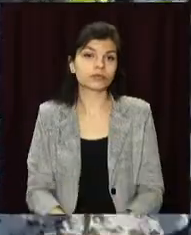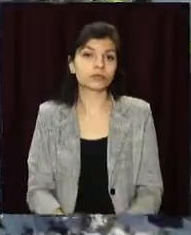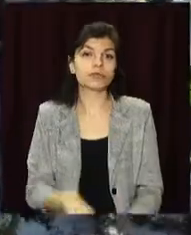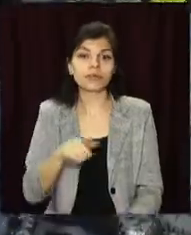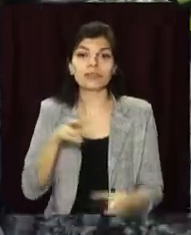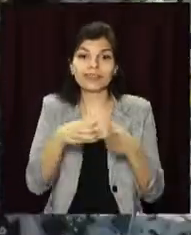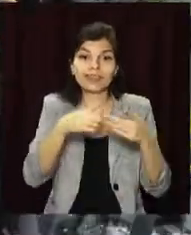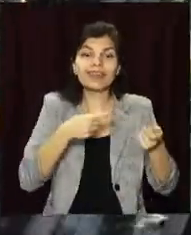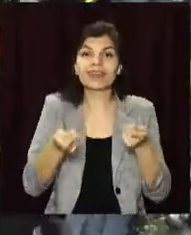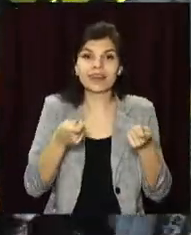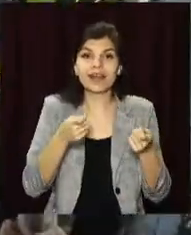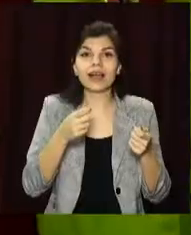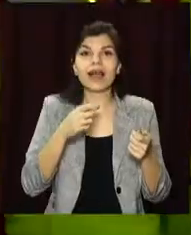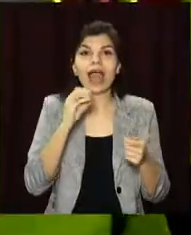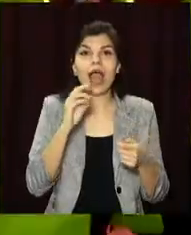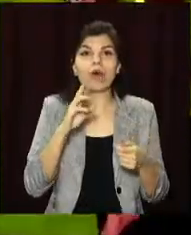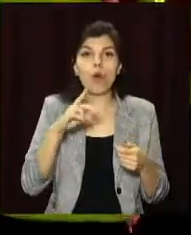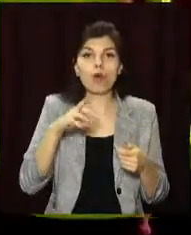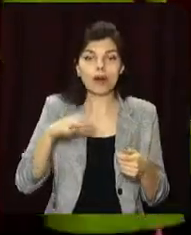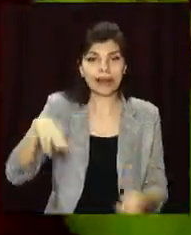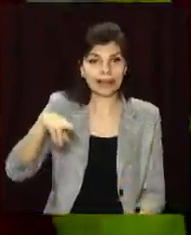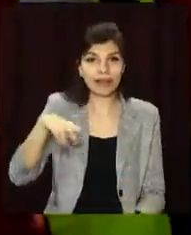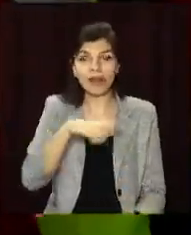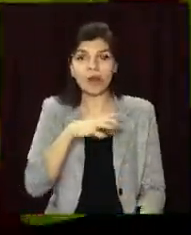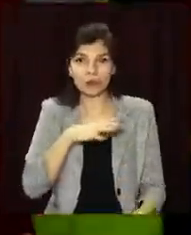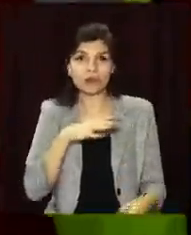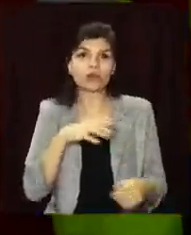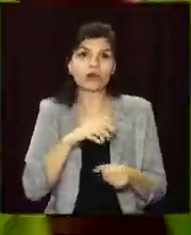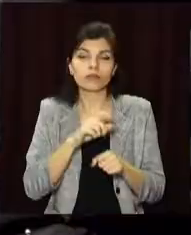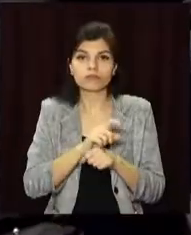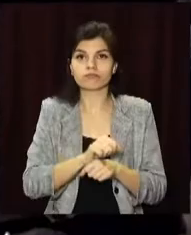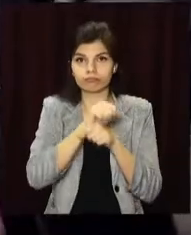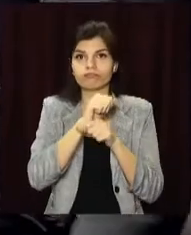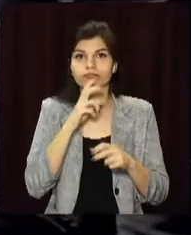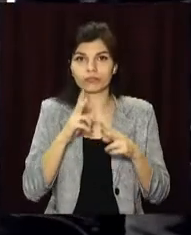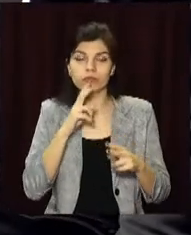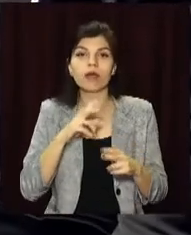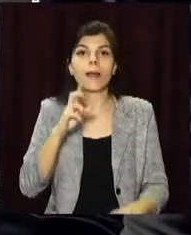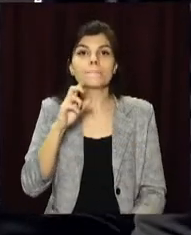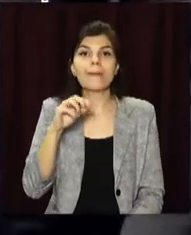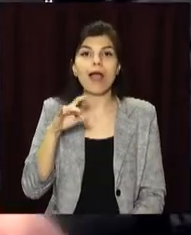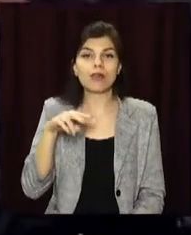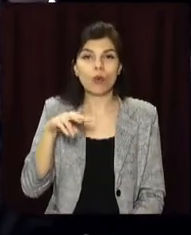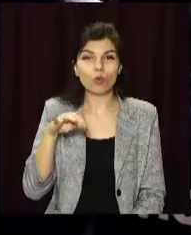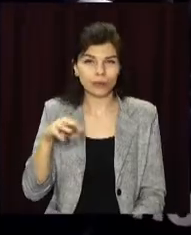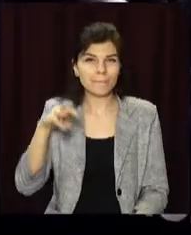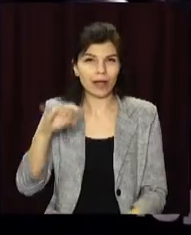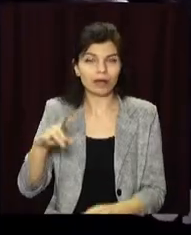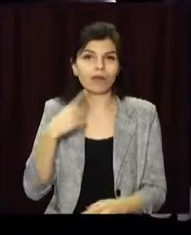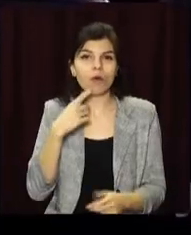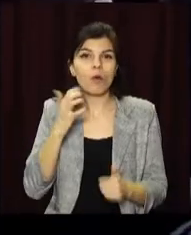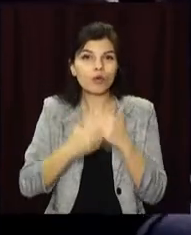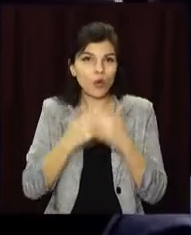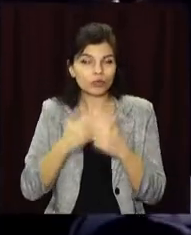Керівництво «Екології Д» та мітингувальники вимагали проведення чесного тендеру на прибирання міста. Андрій Білоусов пообіцяв, конкурс буде